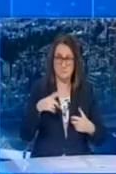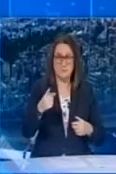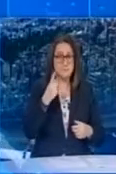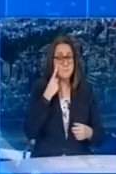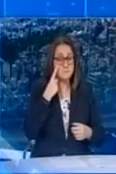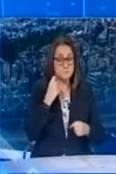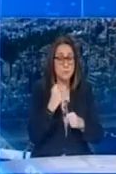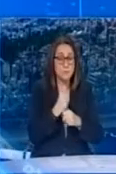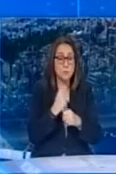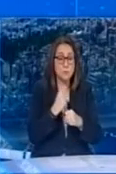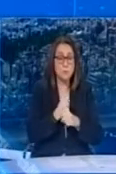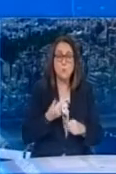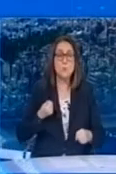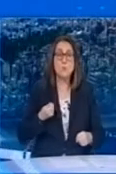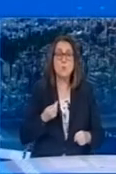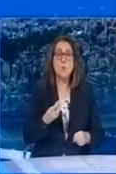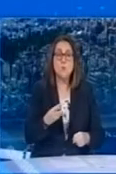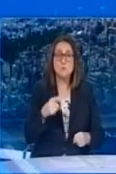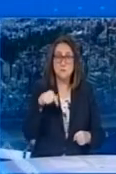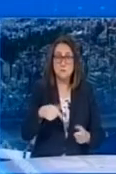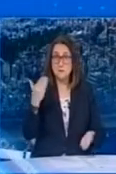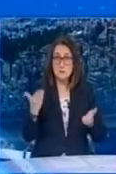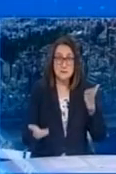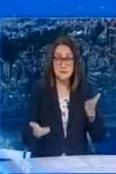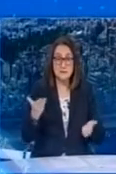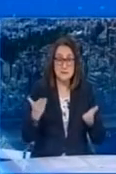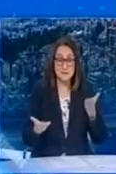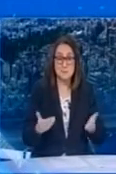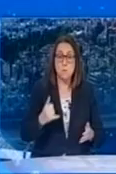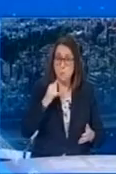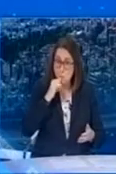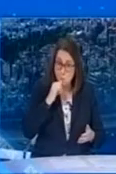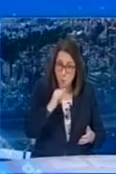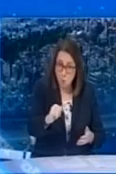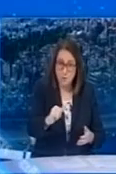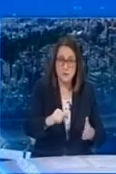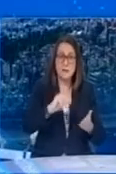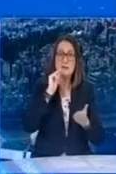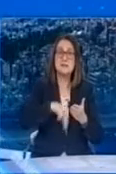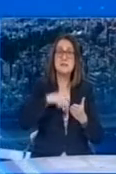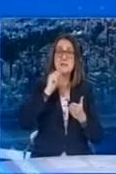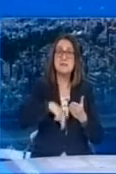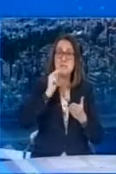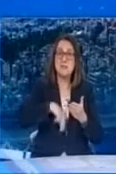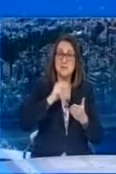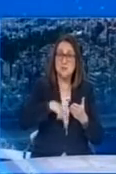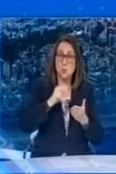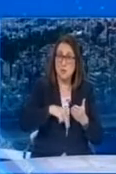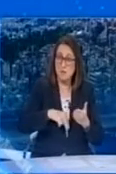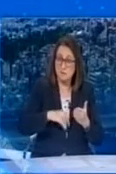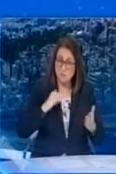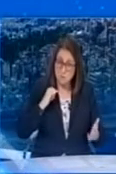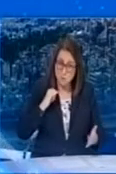ΕΣΥ, μόνιμων και συμβασιούχων, το Σεπτέμβριο του 19, δηλαδή αυτό που αφήσαμε